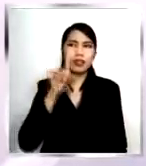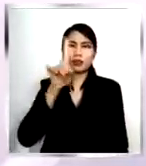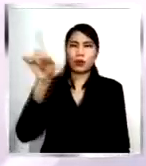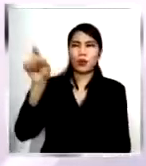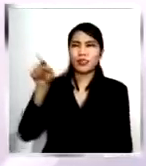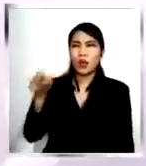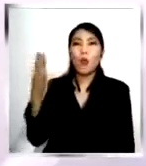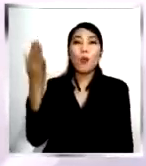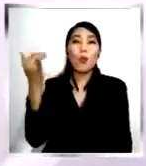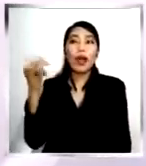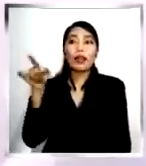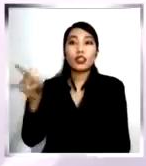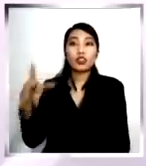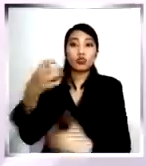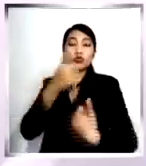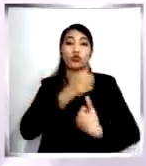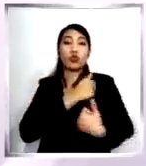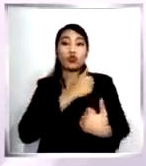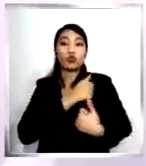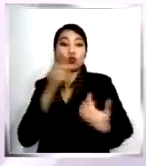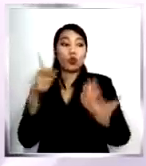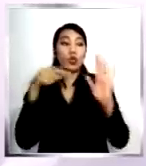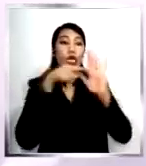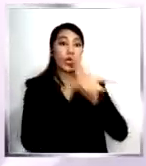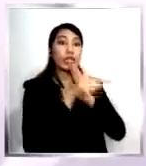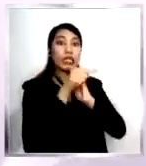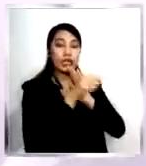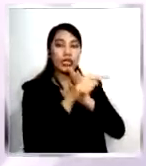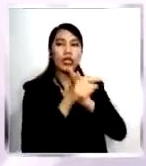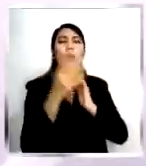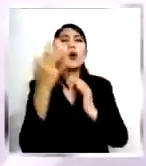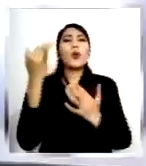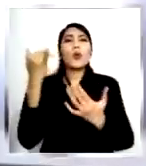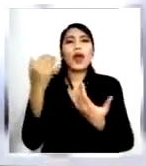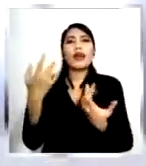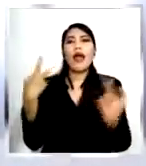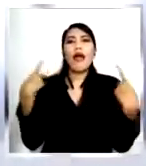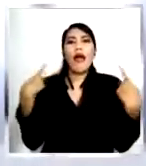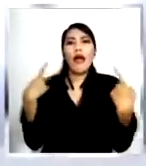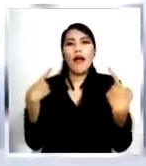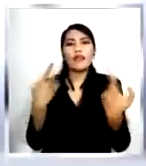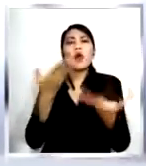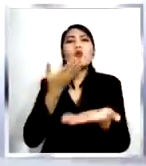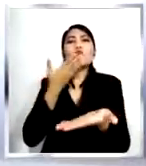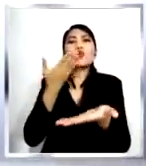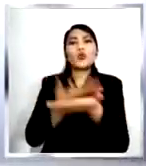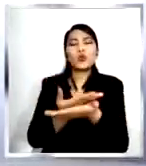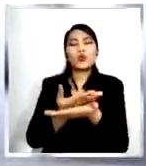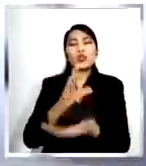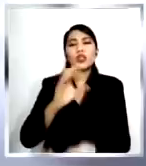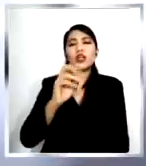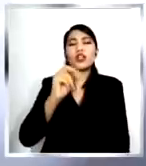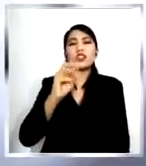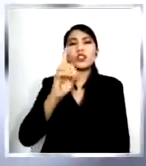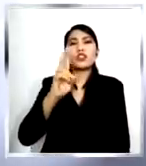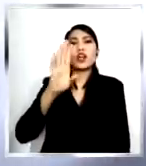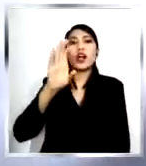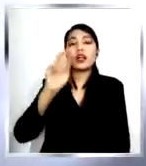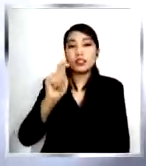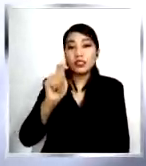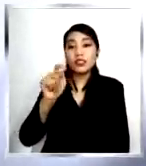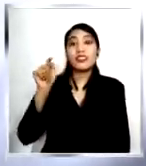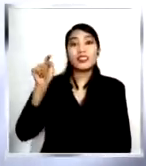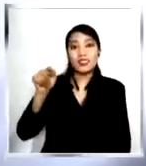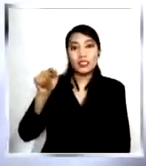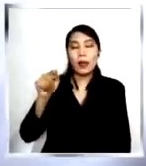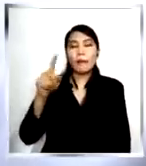kanya na si U.S. Marine Lance Corporal Joseph Scott Pemberton. Dahil sa GCTA, mapapaaga na po ang paglaya